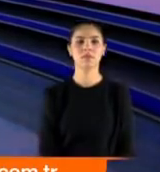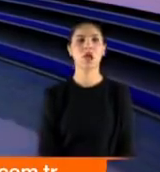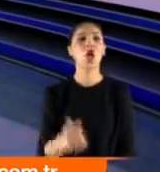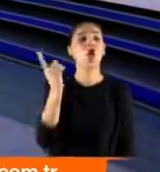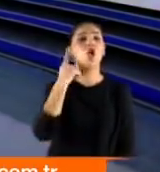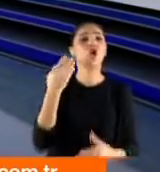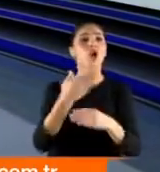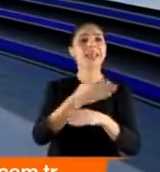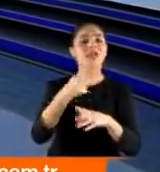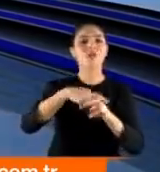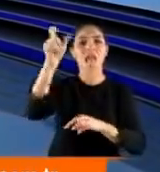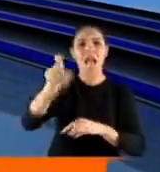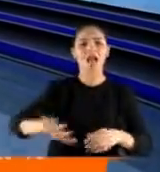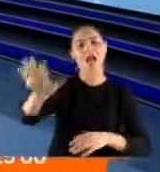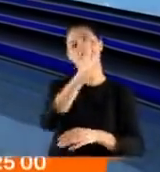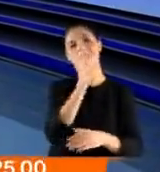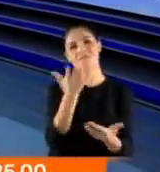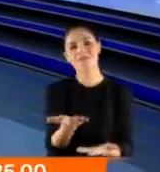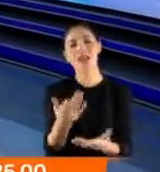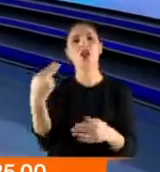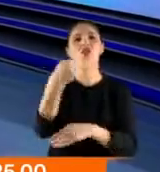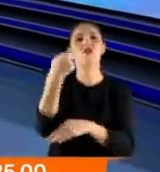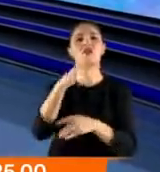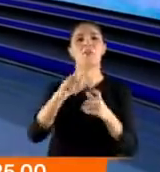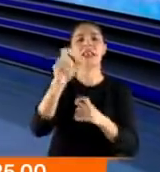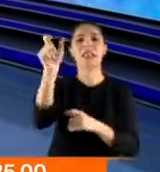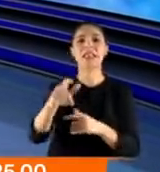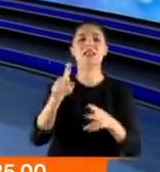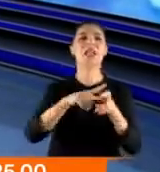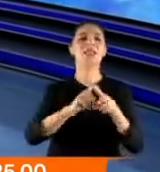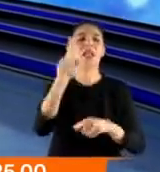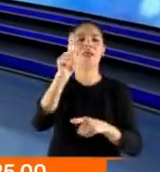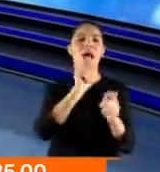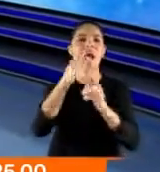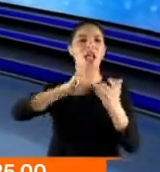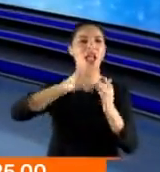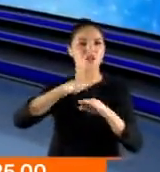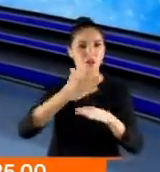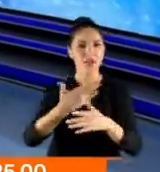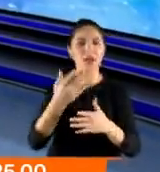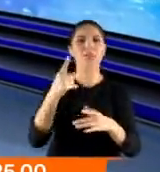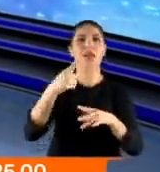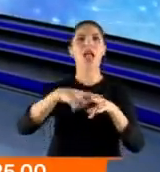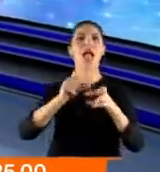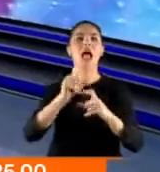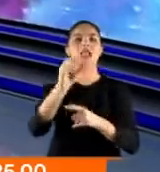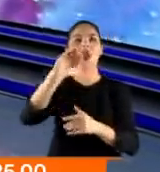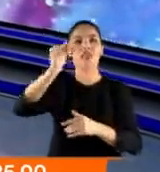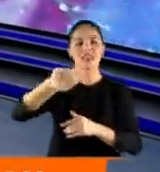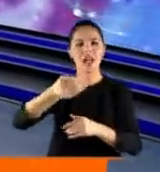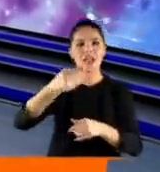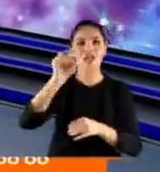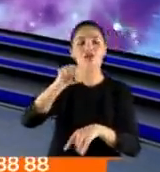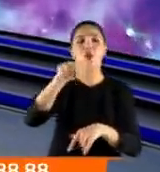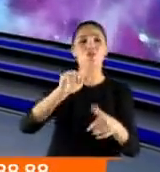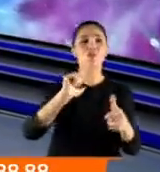Ünlü girişimci Elon Musk'ı artık herkes biliyor. Şirketi SpaceX, NASA ile bir anlaşma yapmıştı. Astronot taksiciliği üzerine.